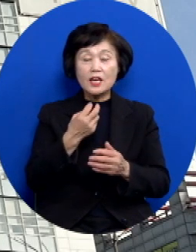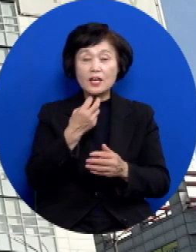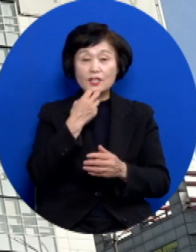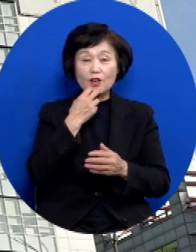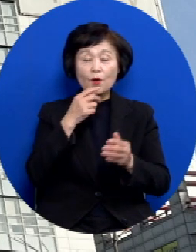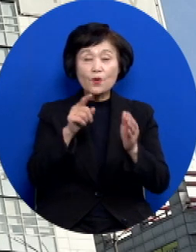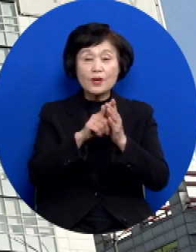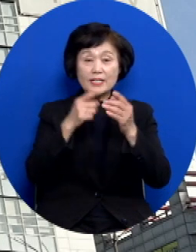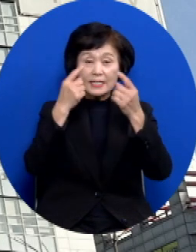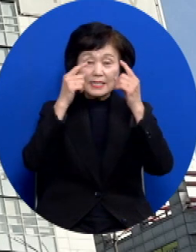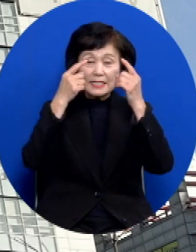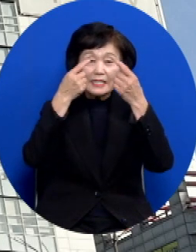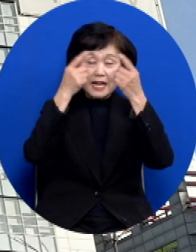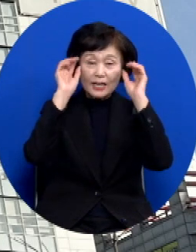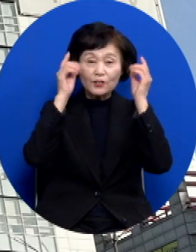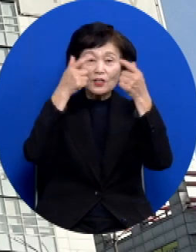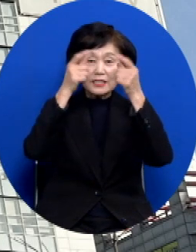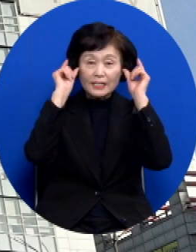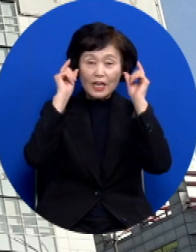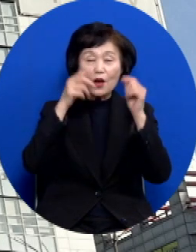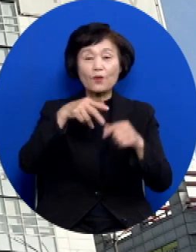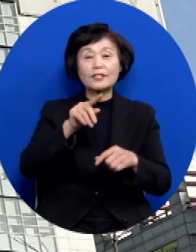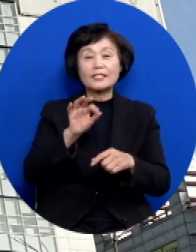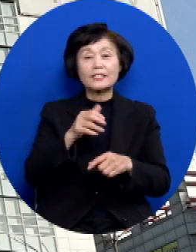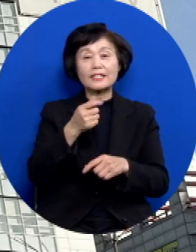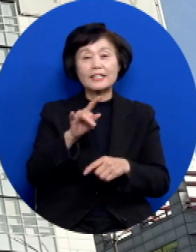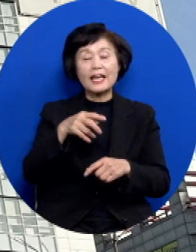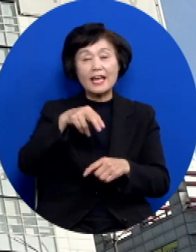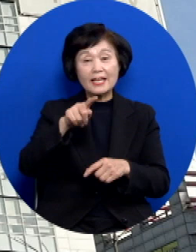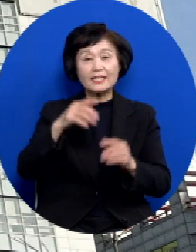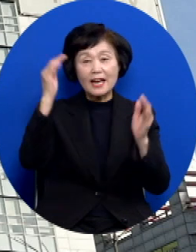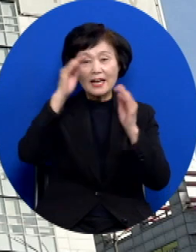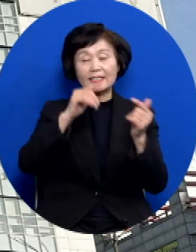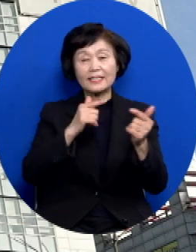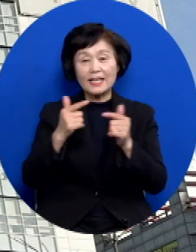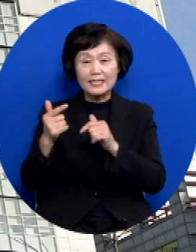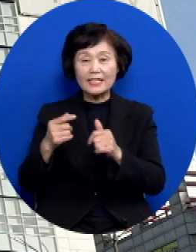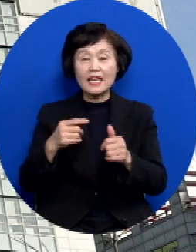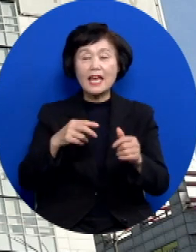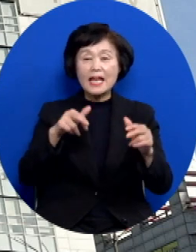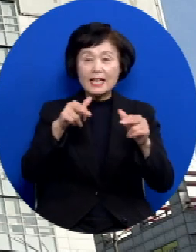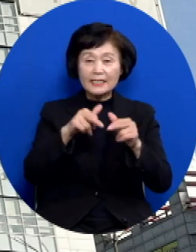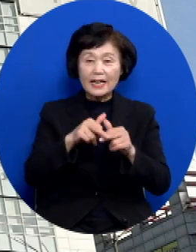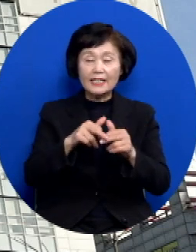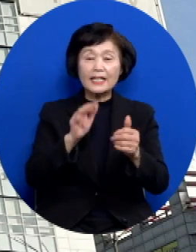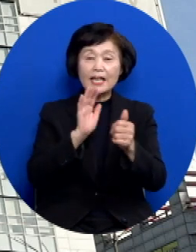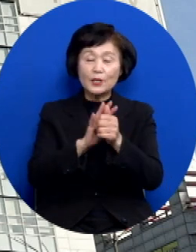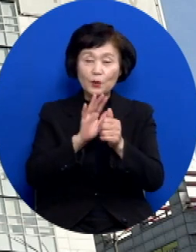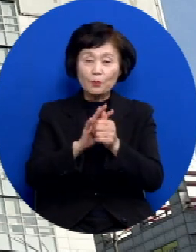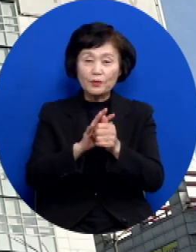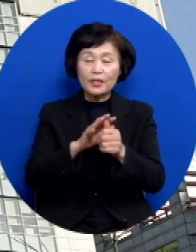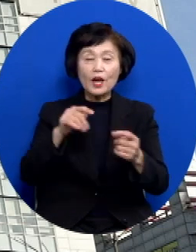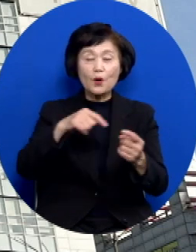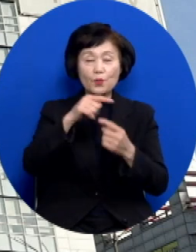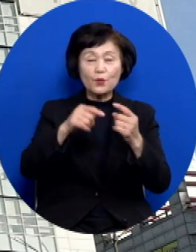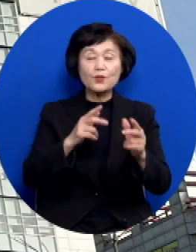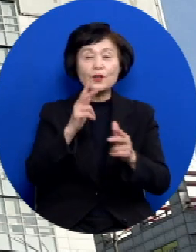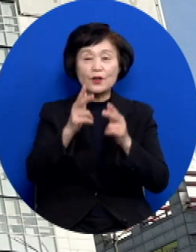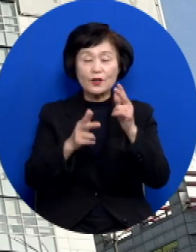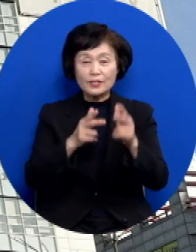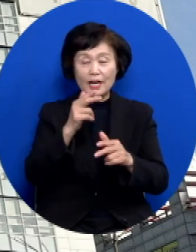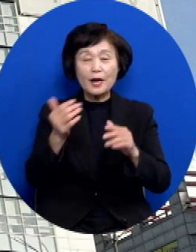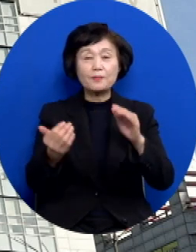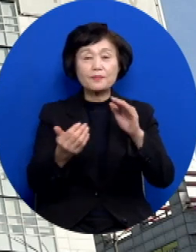서울신학대학교 신학대학원 정혜성 학생이 2022년 대학의 장애학생 지원센터 운영지원사업